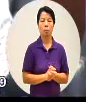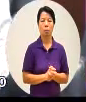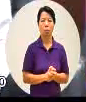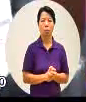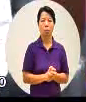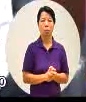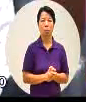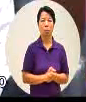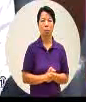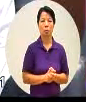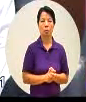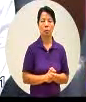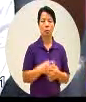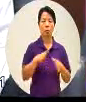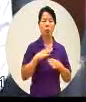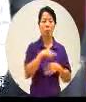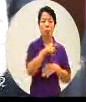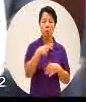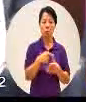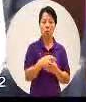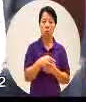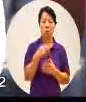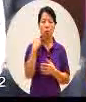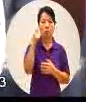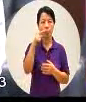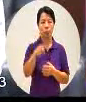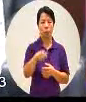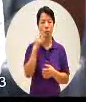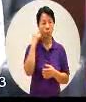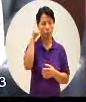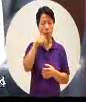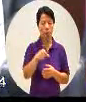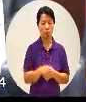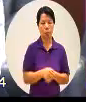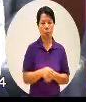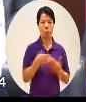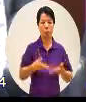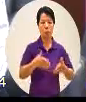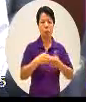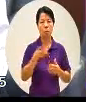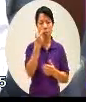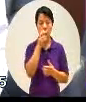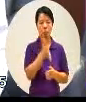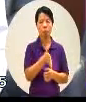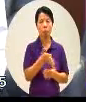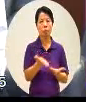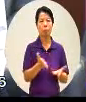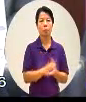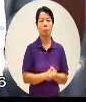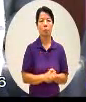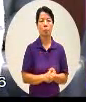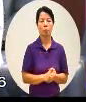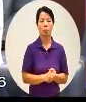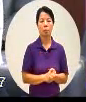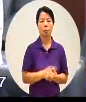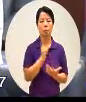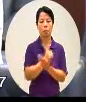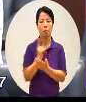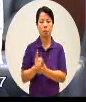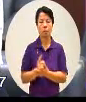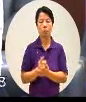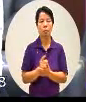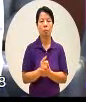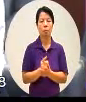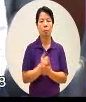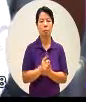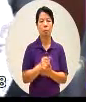谁当顾问，当然长官决定啊。可是你认为顾问这个重不重要？我针对这样子问你嘛。 我觉得每一个位置都很重